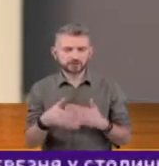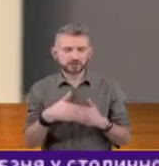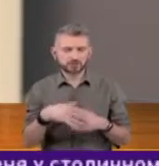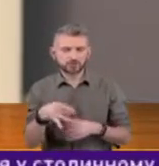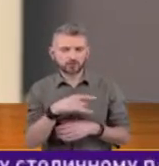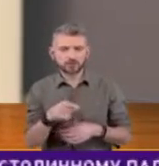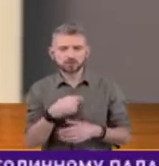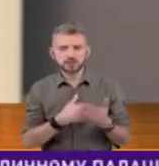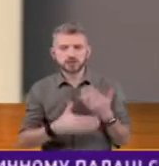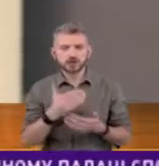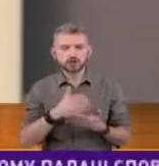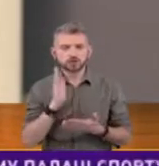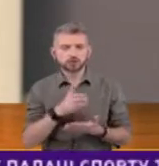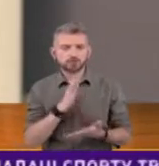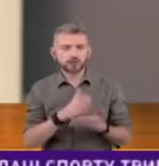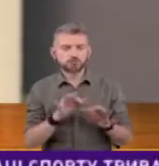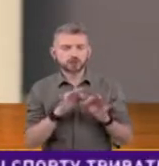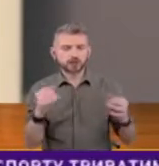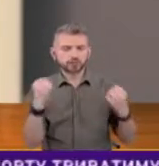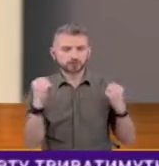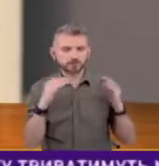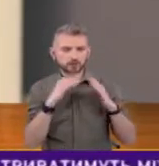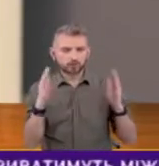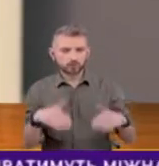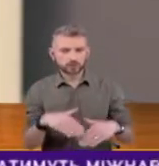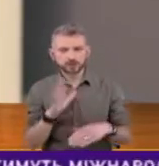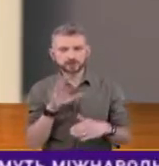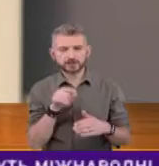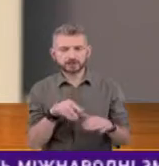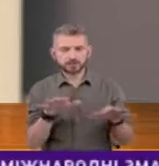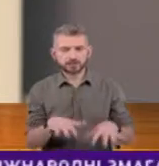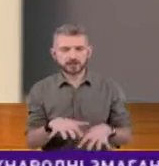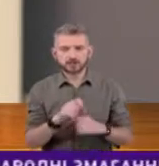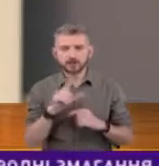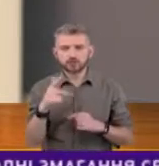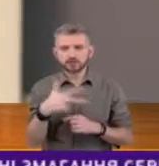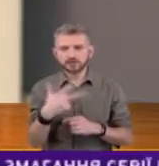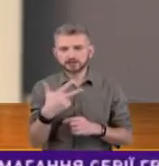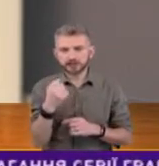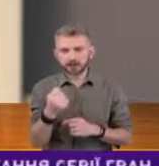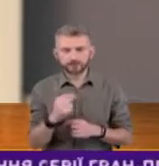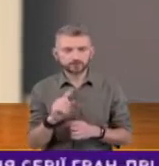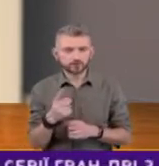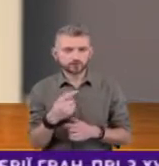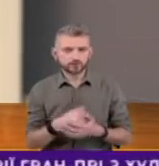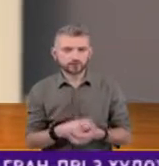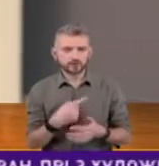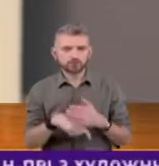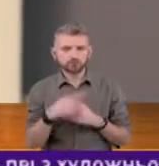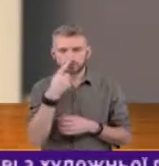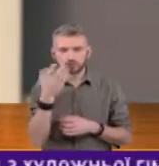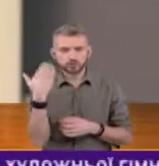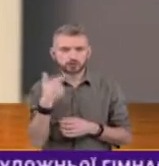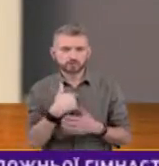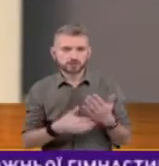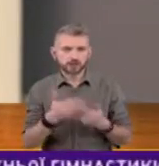районів, що ми нарешті матимемо прекрасний спортивний комплекс в цій місцині. Райдужна, 33. Чому? Тому що нещодавно ми